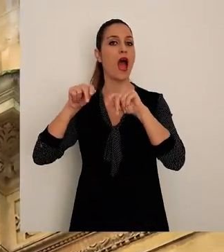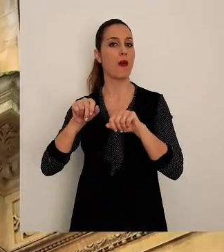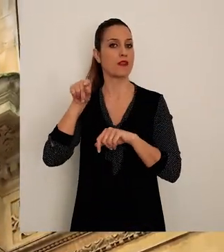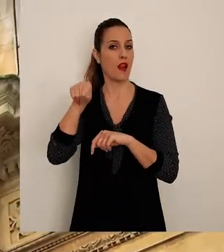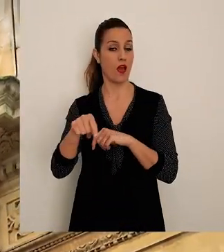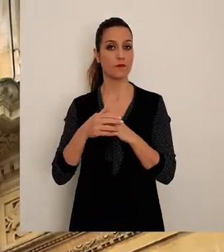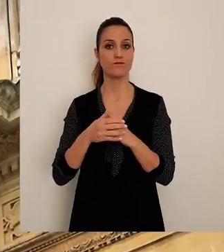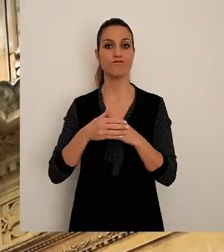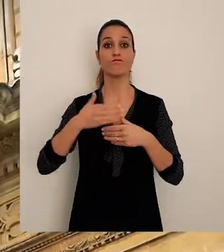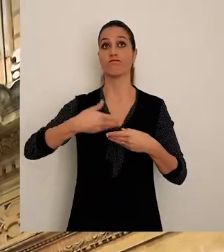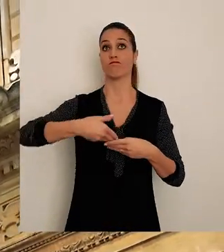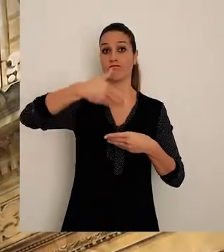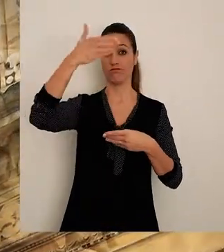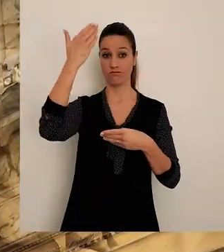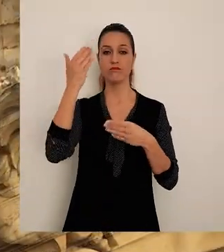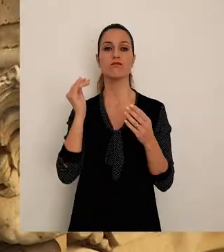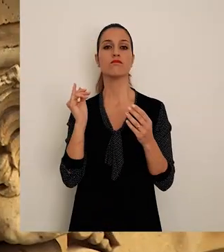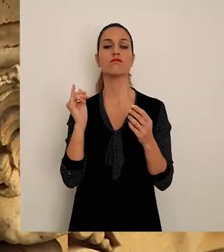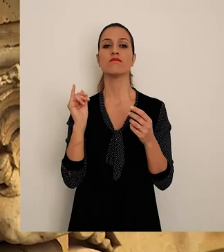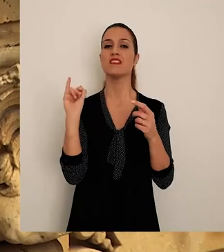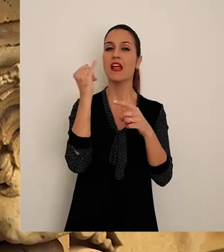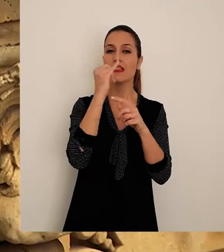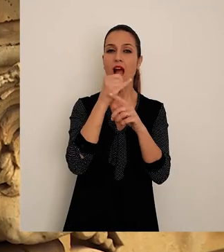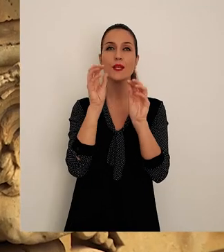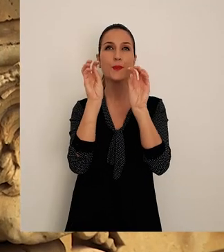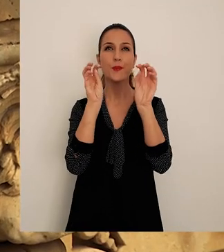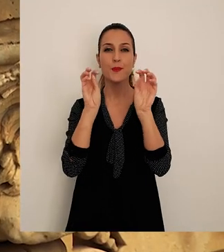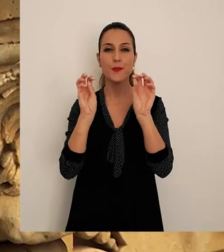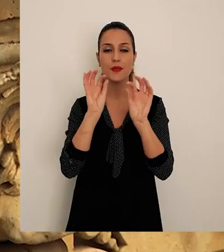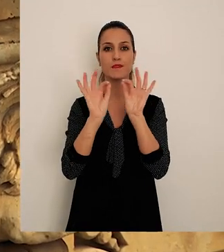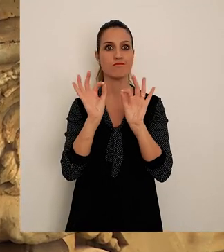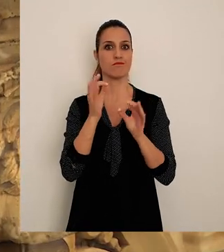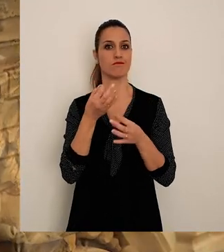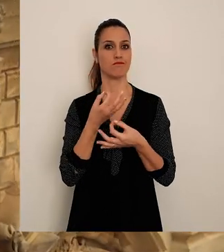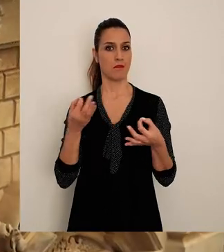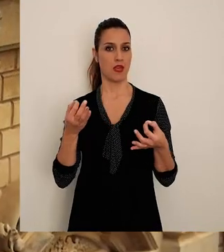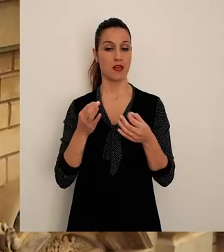Il prospetto è estremamente raffinato in ogni sua parte.